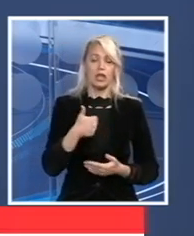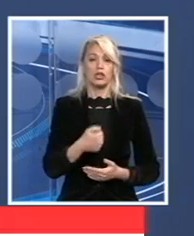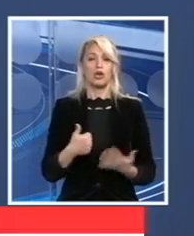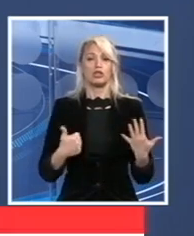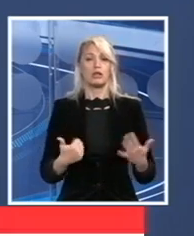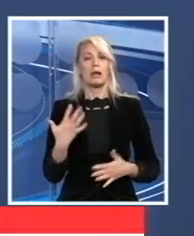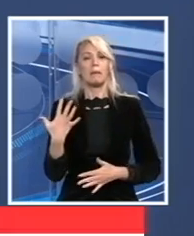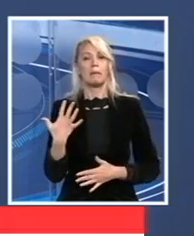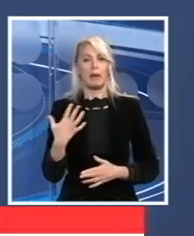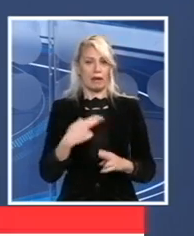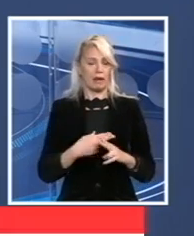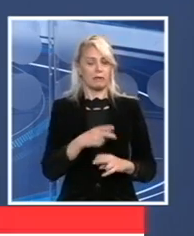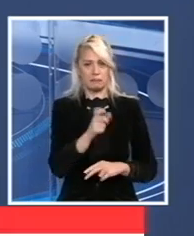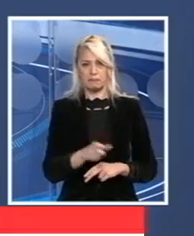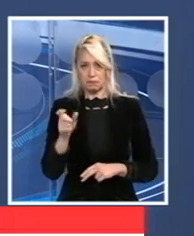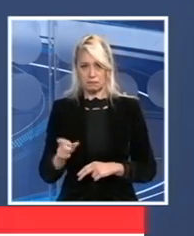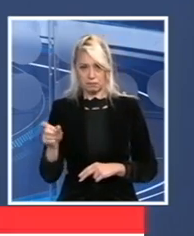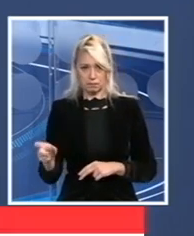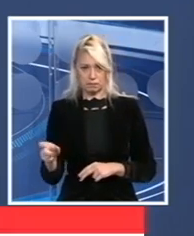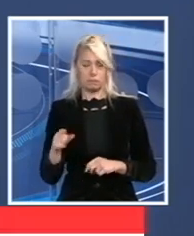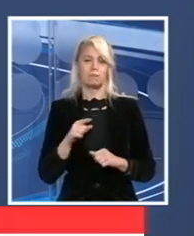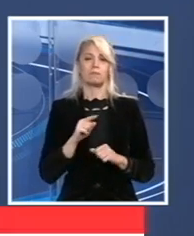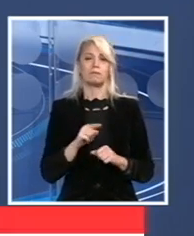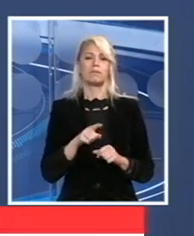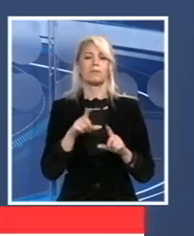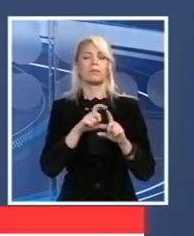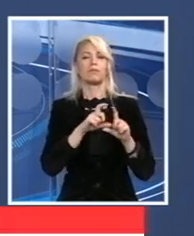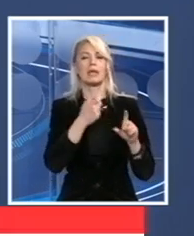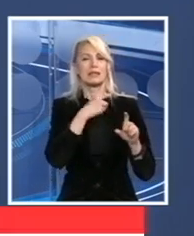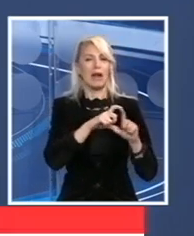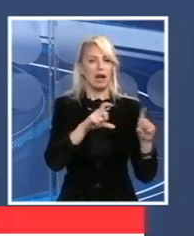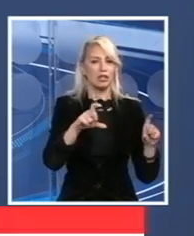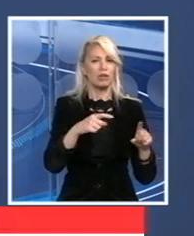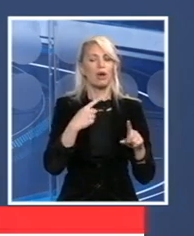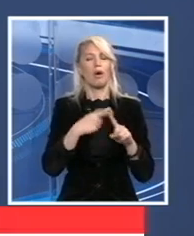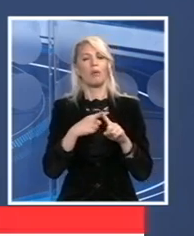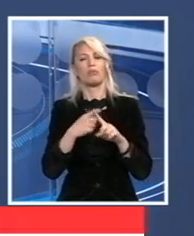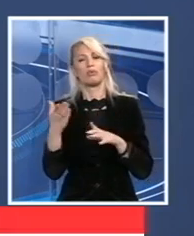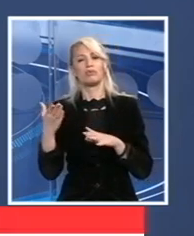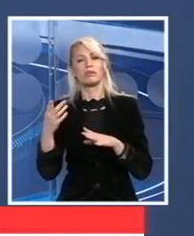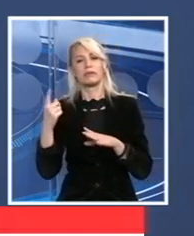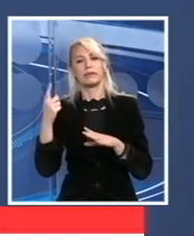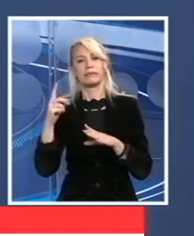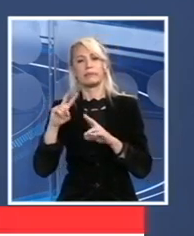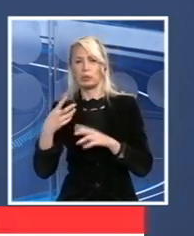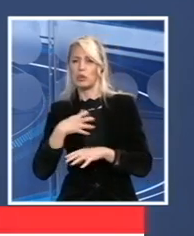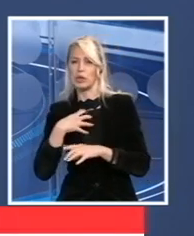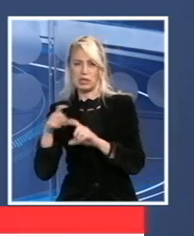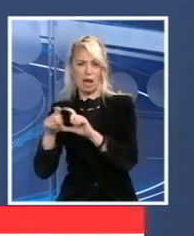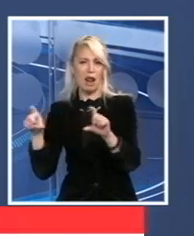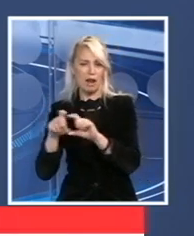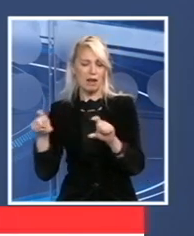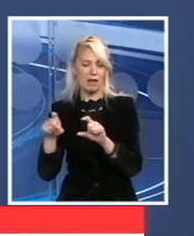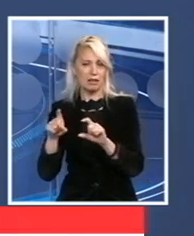3.165 pacijenata. Kada su u pitanju ustanove socijalne zaštite za smeštaj korisnika i organizacije socijalne zaštite